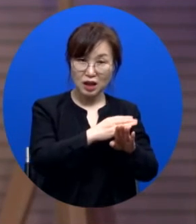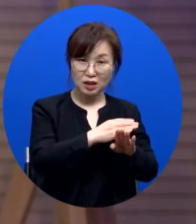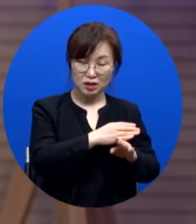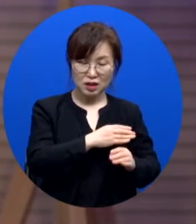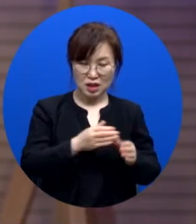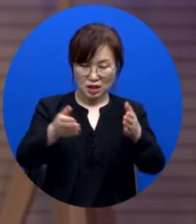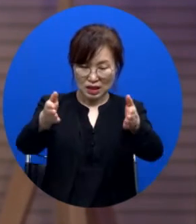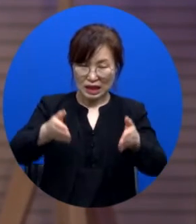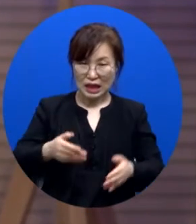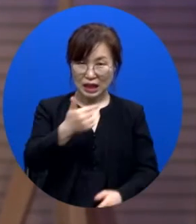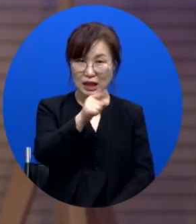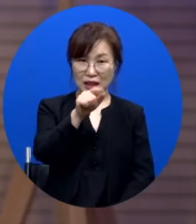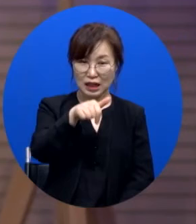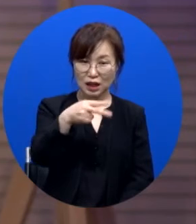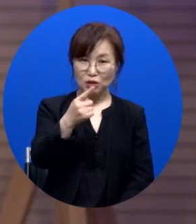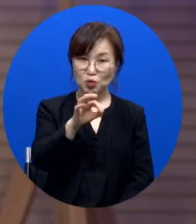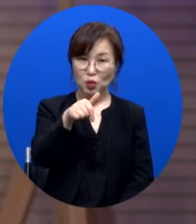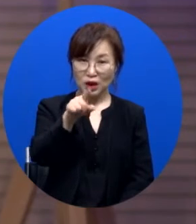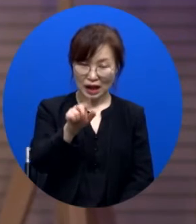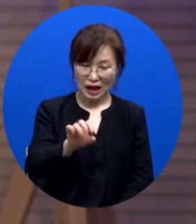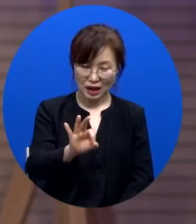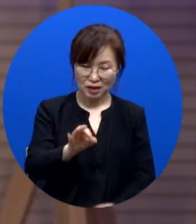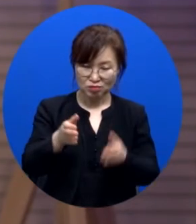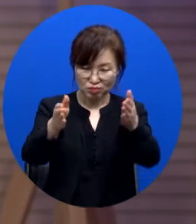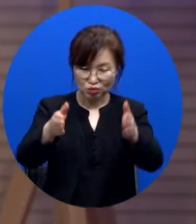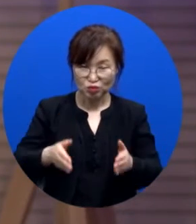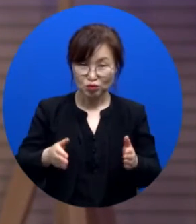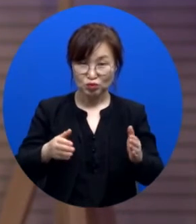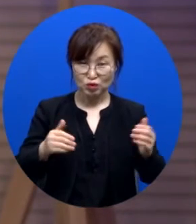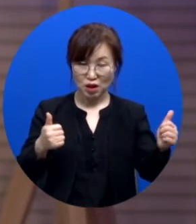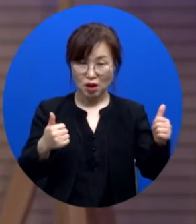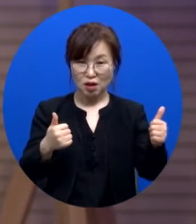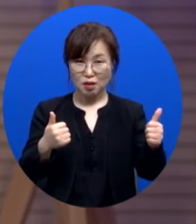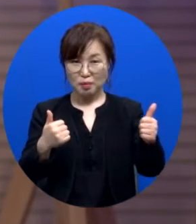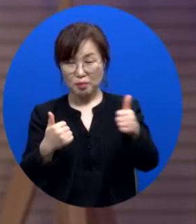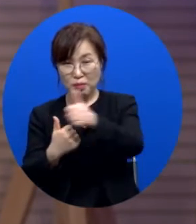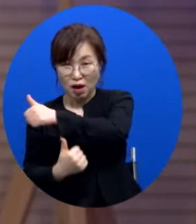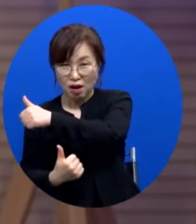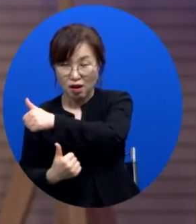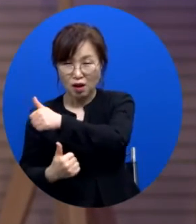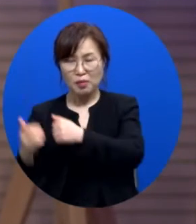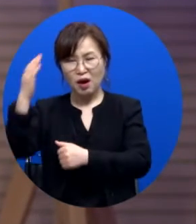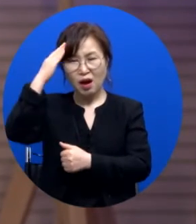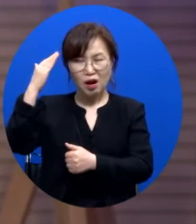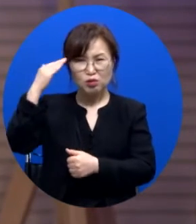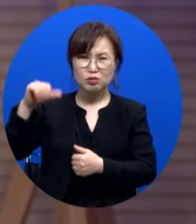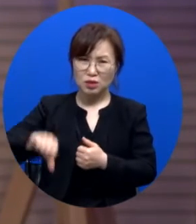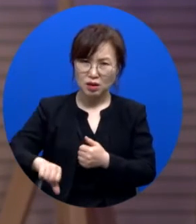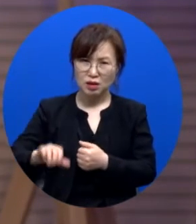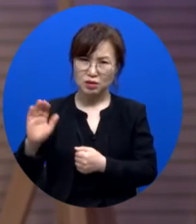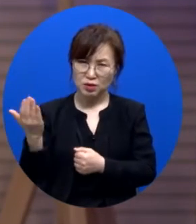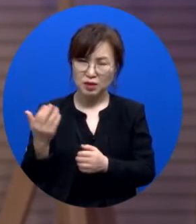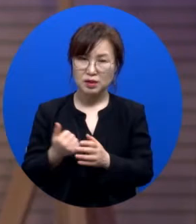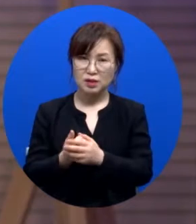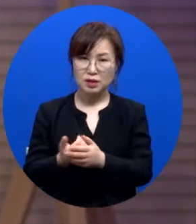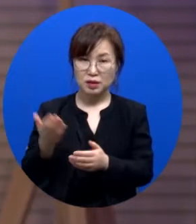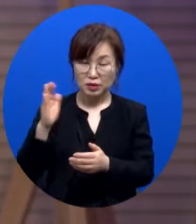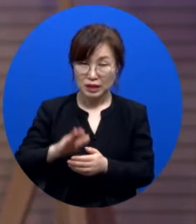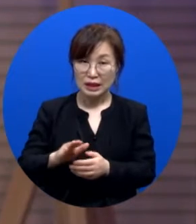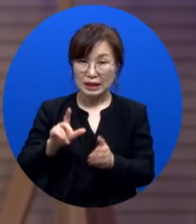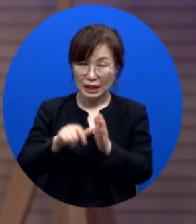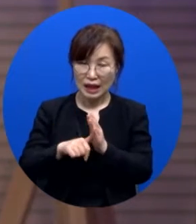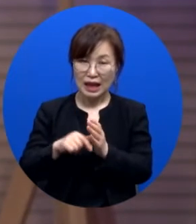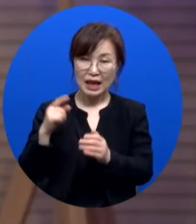격전을 벌일 때 만약 인민군이 다리만 건너면 전쟁 끝이 나는 상황이었습니다 그때 우리 이승만